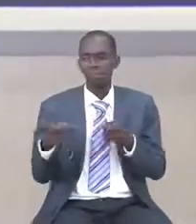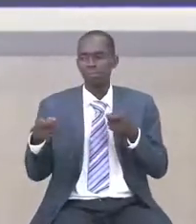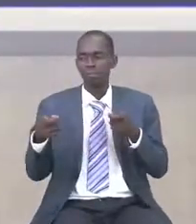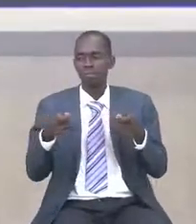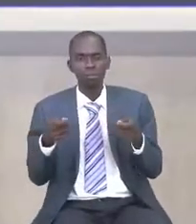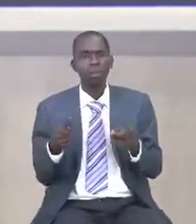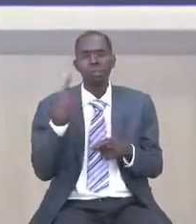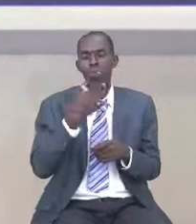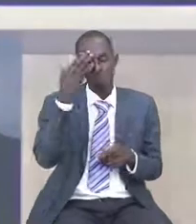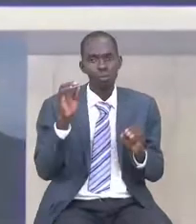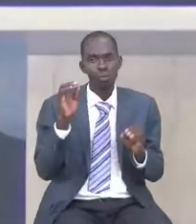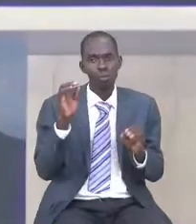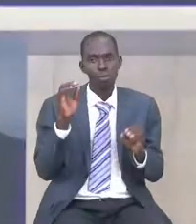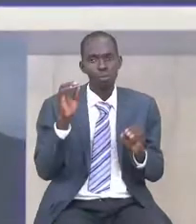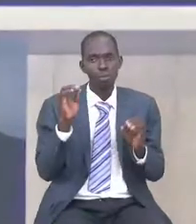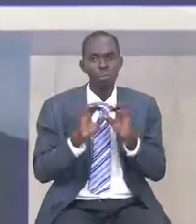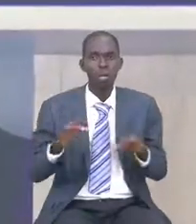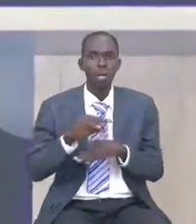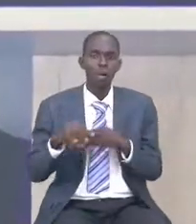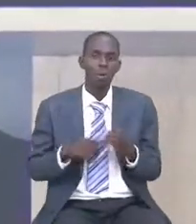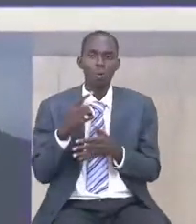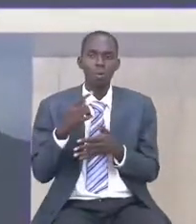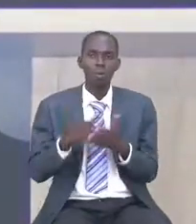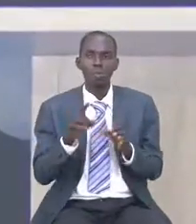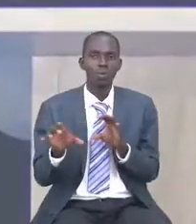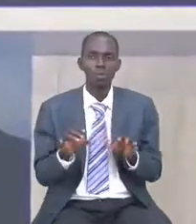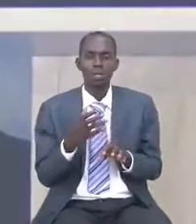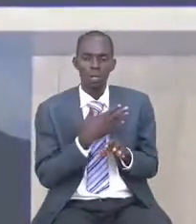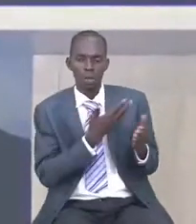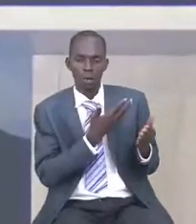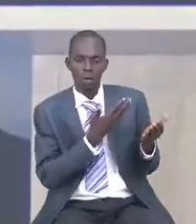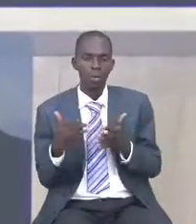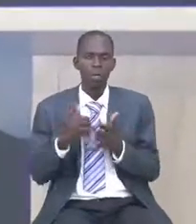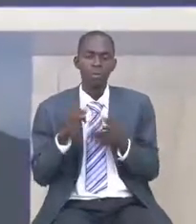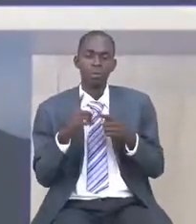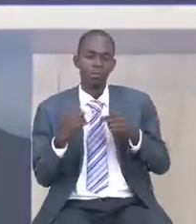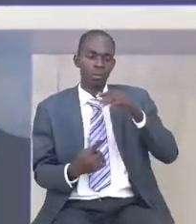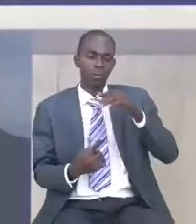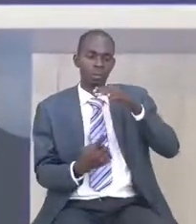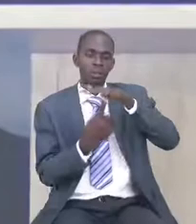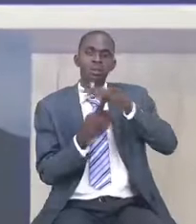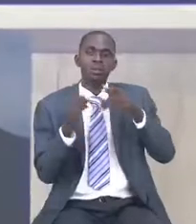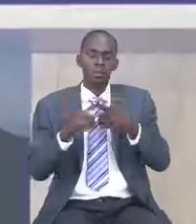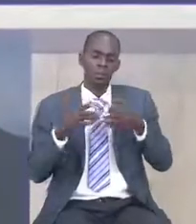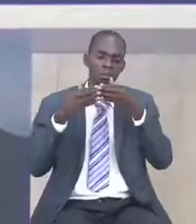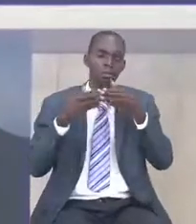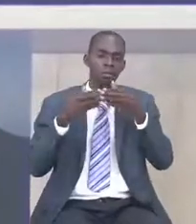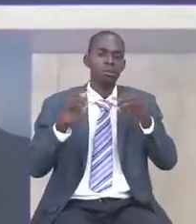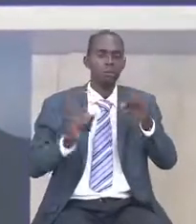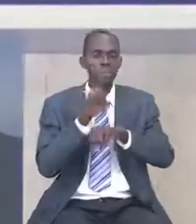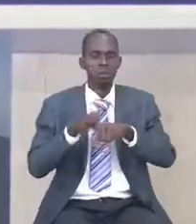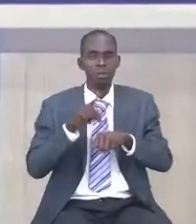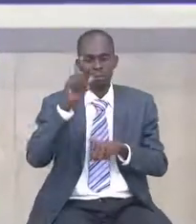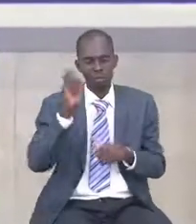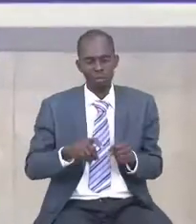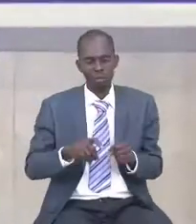rien de l'administration, qui ne connaît rien de ce qu'il fait et qui l'amène au sommet